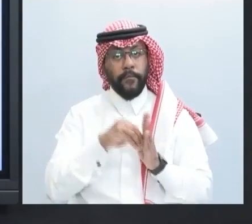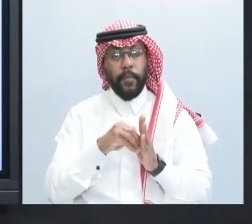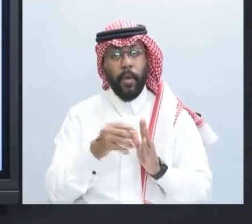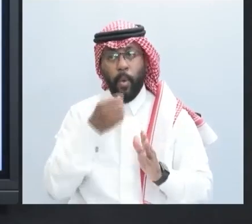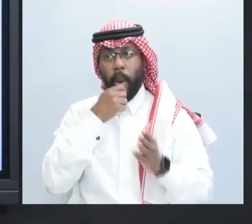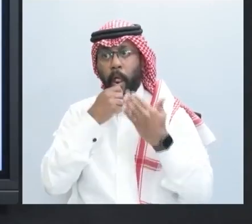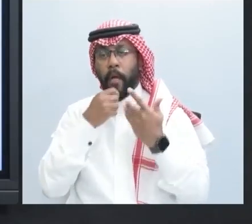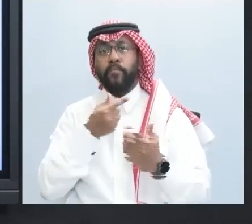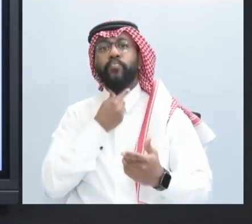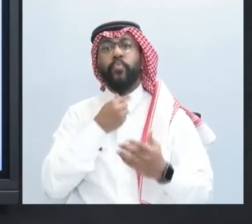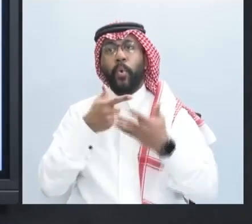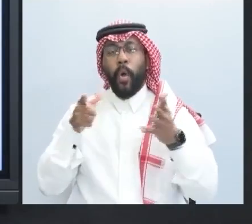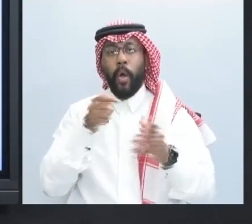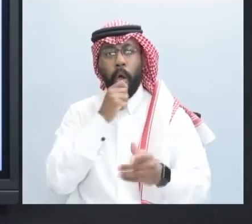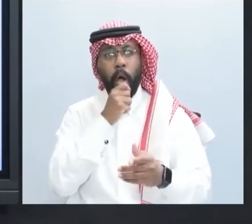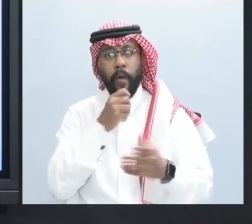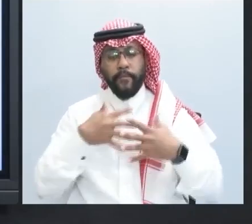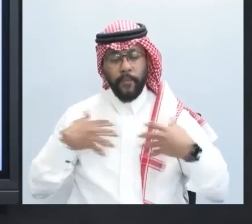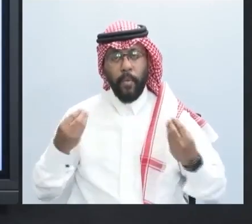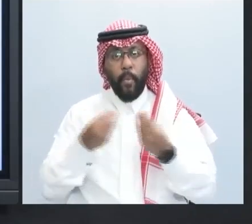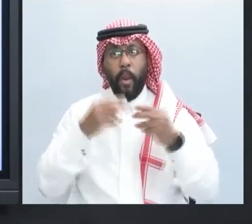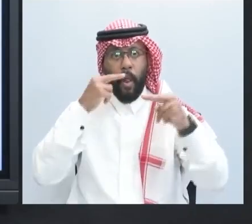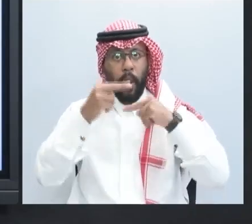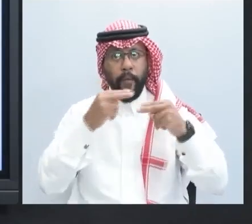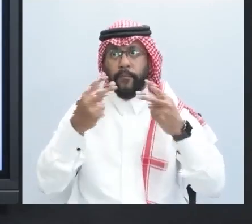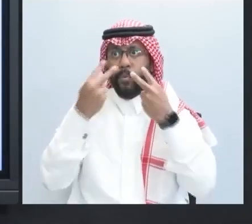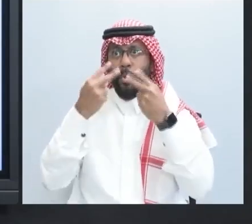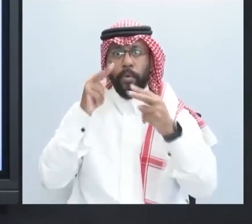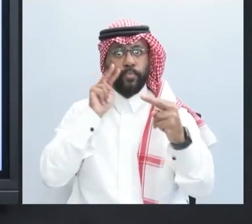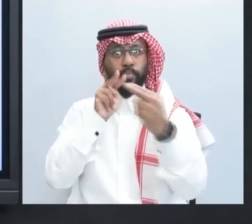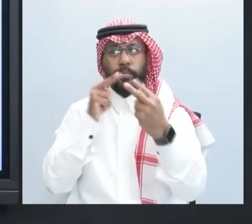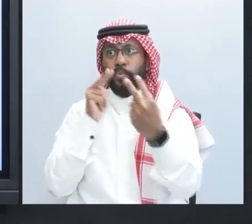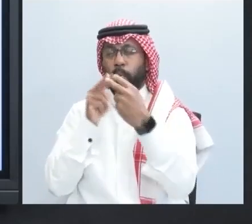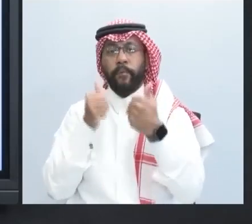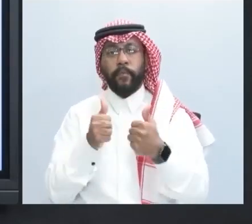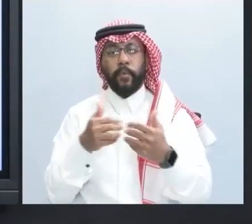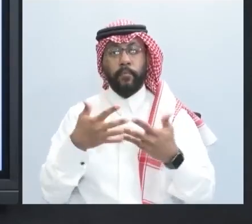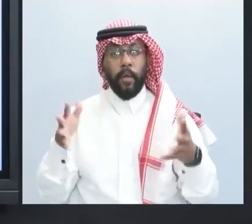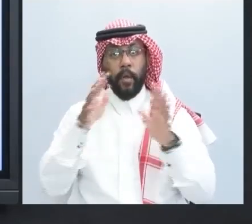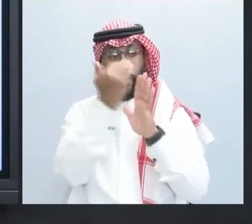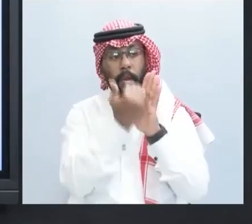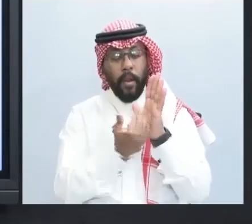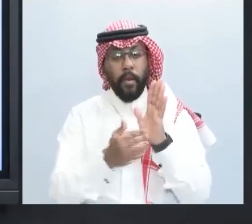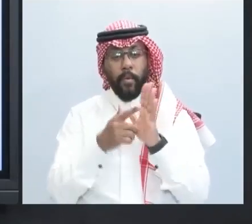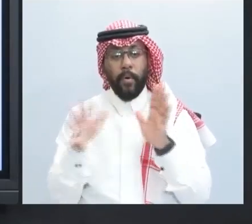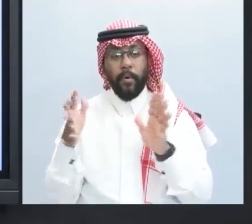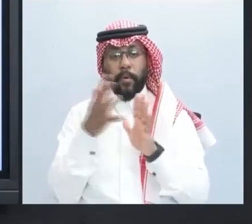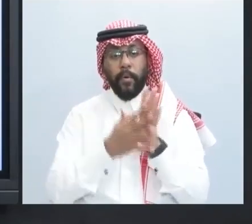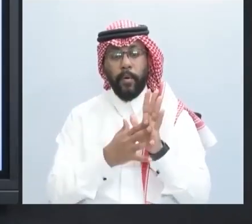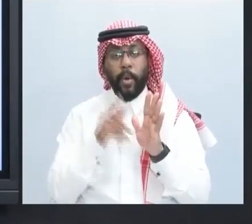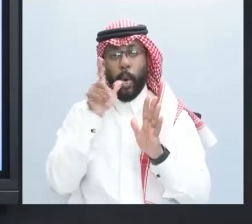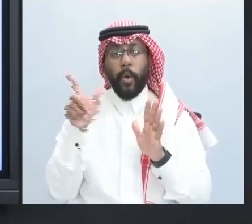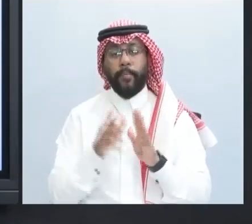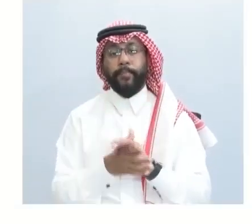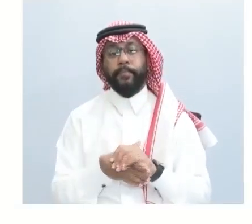والتنغيم وسلامه الوقفات والمرح والتواصل الى اخره من المهارات التي ذكرت في في ذلك فانت ستل خص هذه المهارات